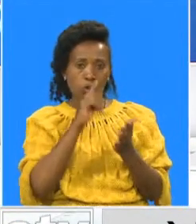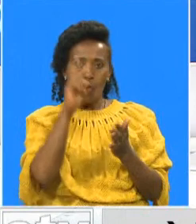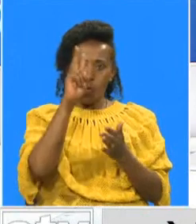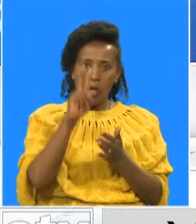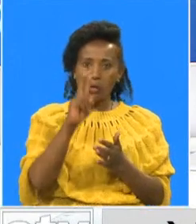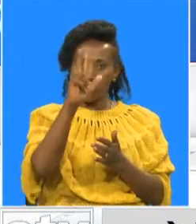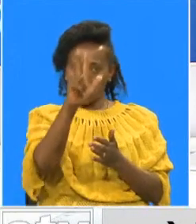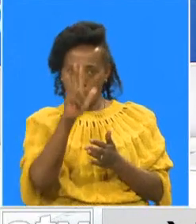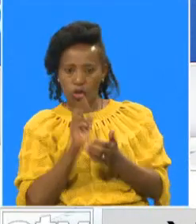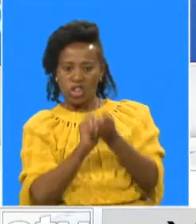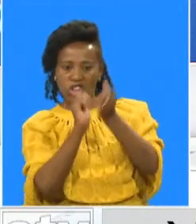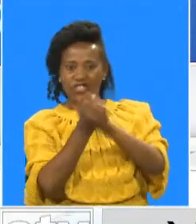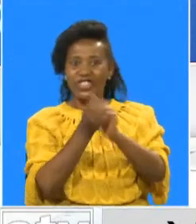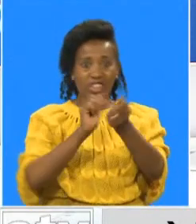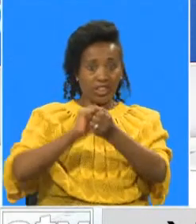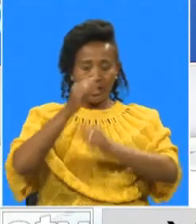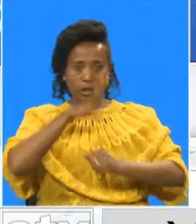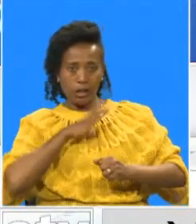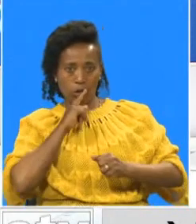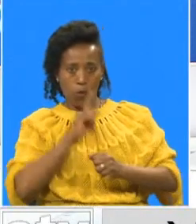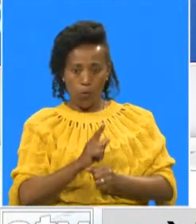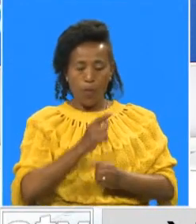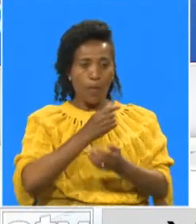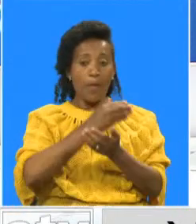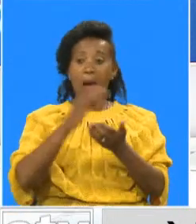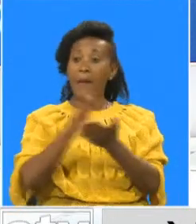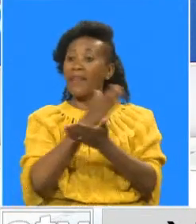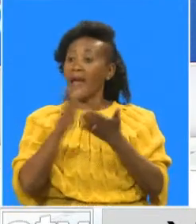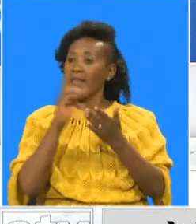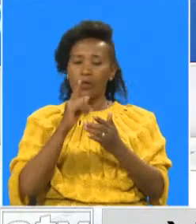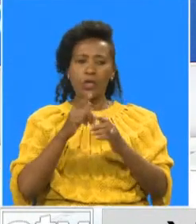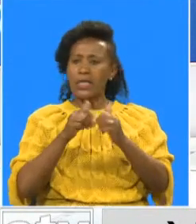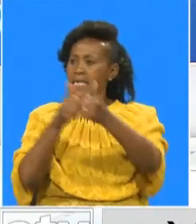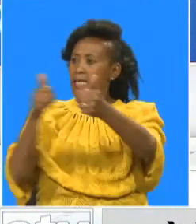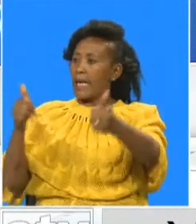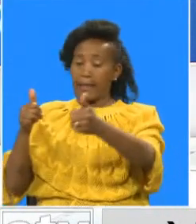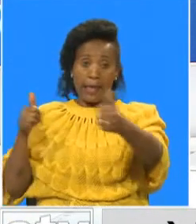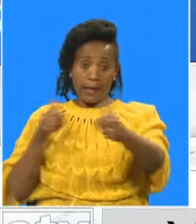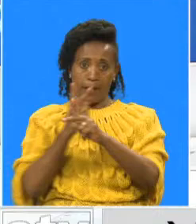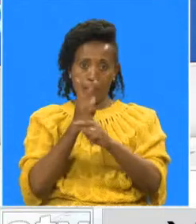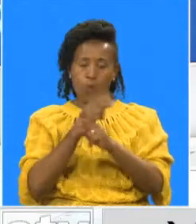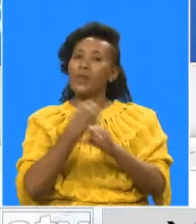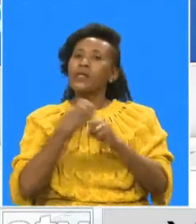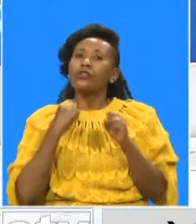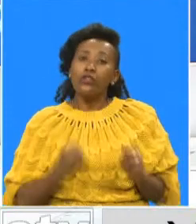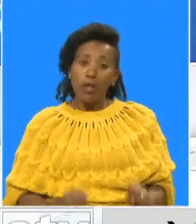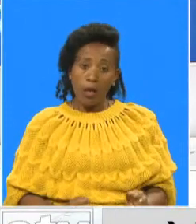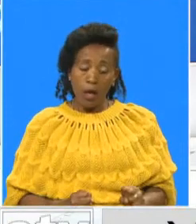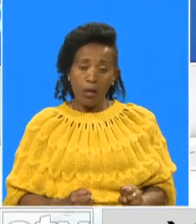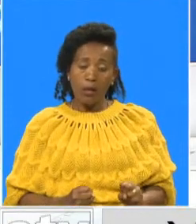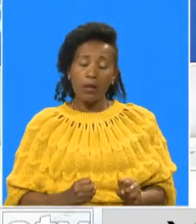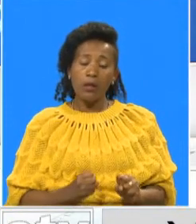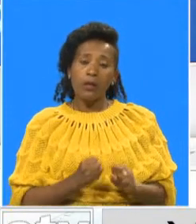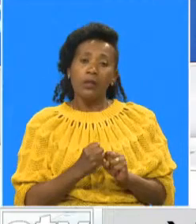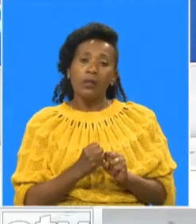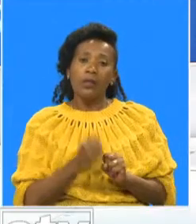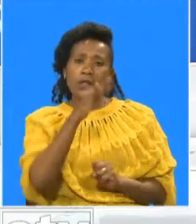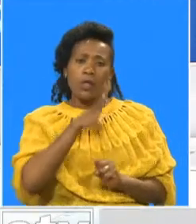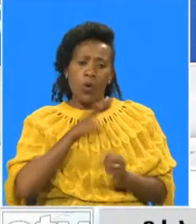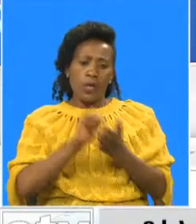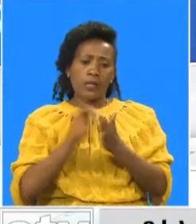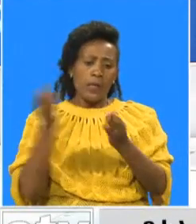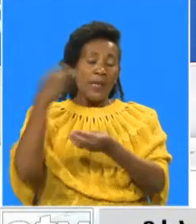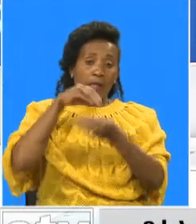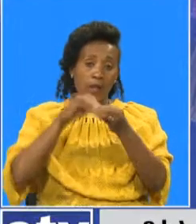ሁለት ወይ ሶስት ሽፍት ሰውን መበታተን ነው የሚሆነው። ርቀቱን ጠብቆ መስራት ይችላል ሰው።